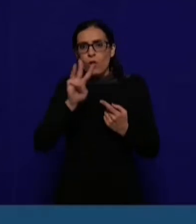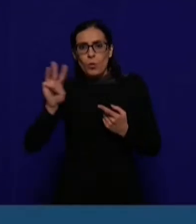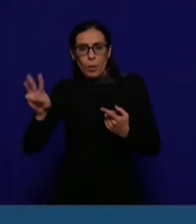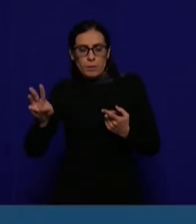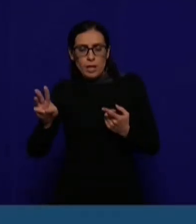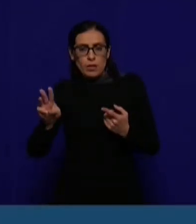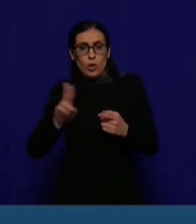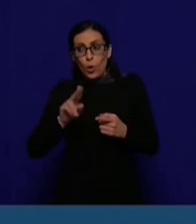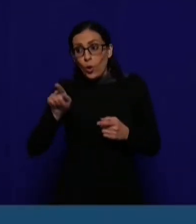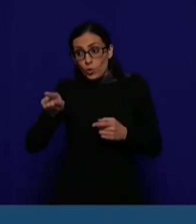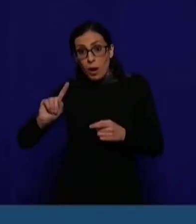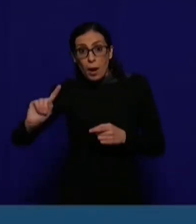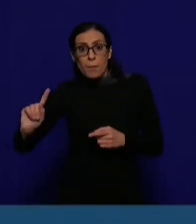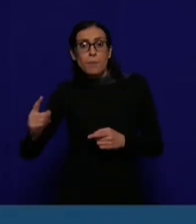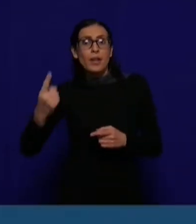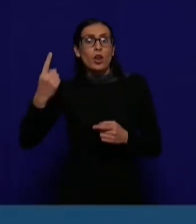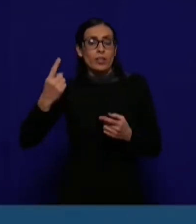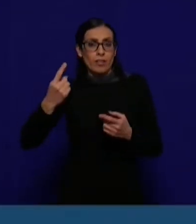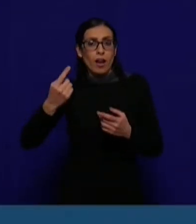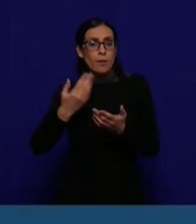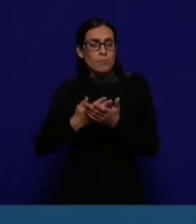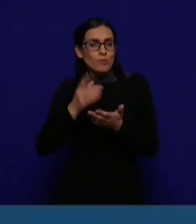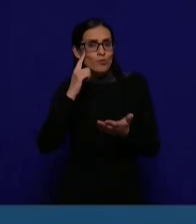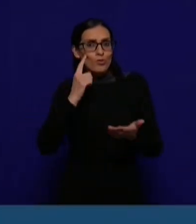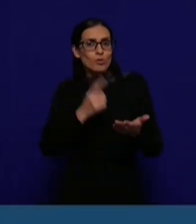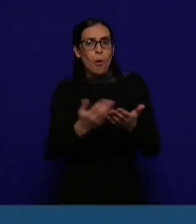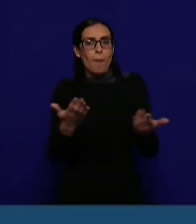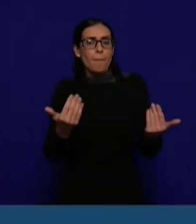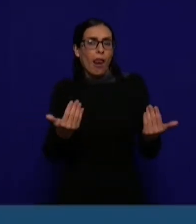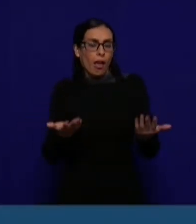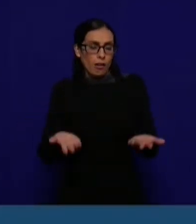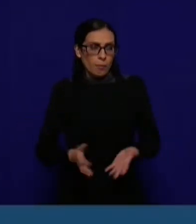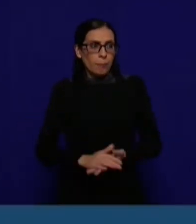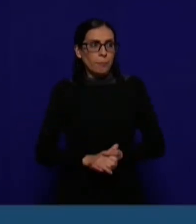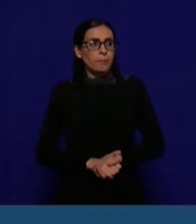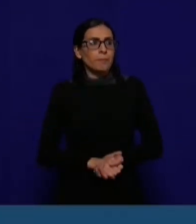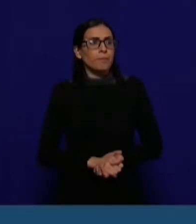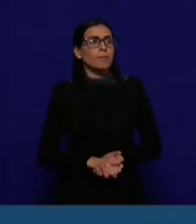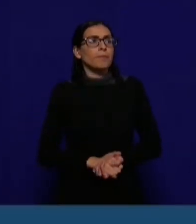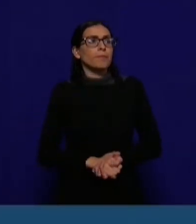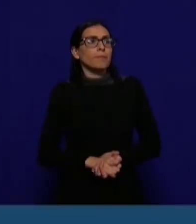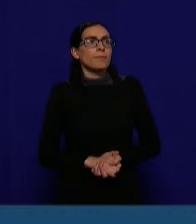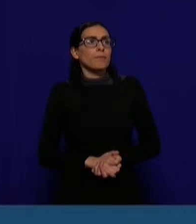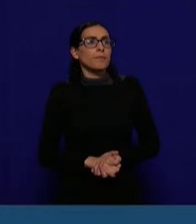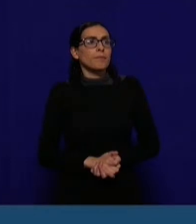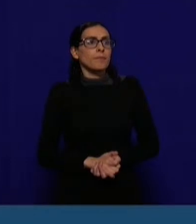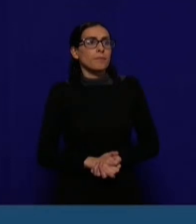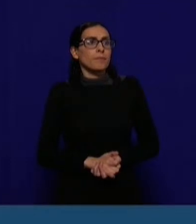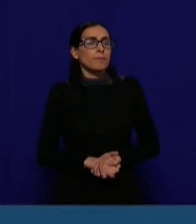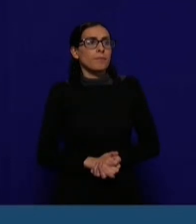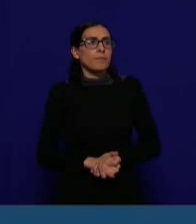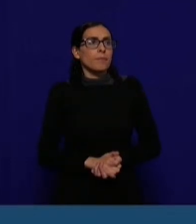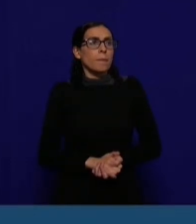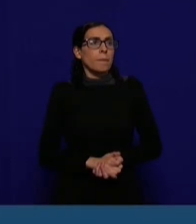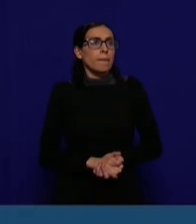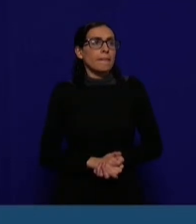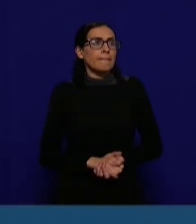il-prijorità huwa importanti li aħna naqbdu dawn il-każijiet kollha kemm huma. Meta nħarsu wkoll